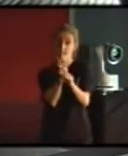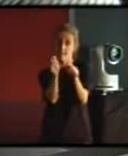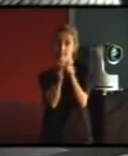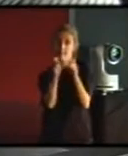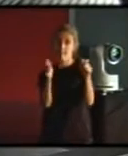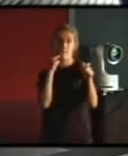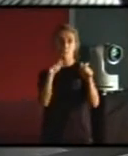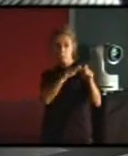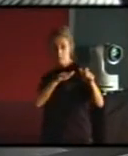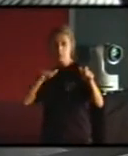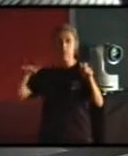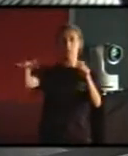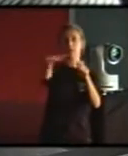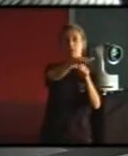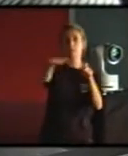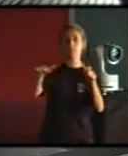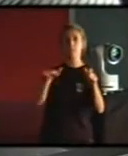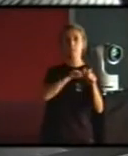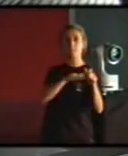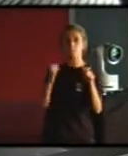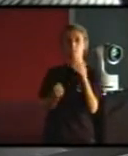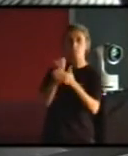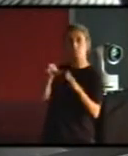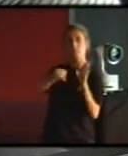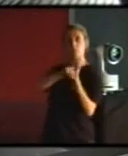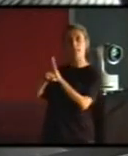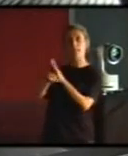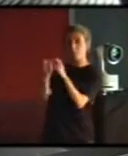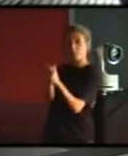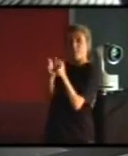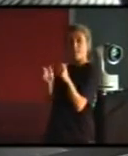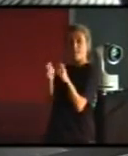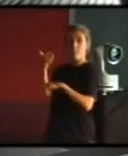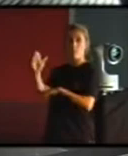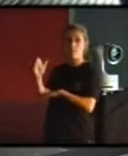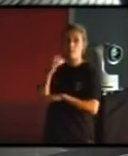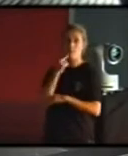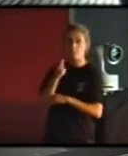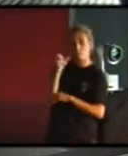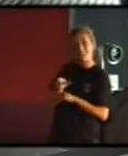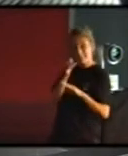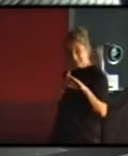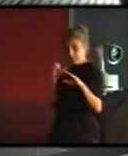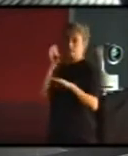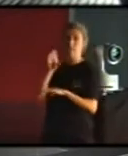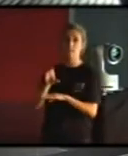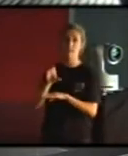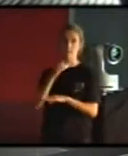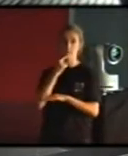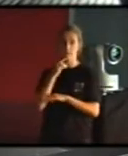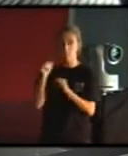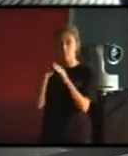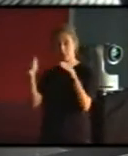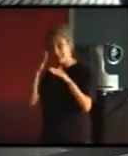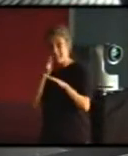qu'il y a un grand développement de nouveaux bâtiments à droite. Et bien sûr que l'investisseur voulait bien faire sa belle cave et son